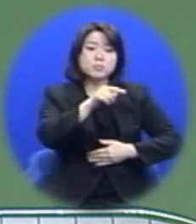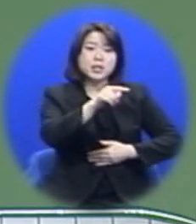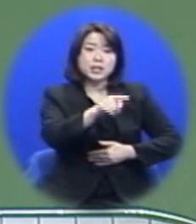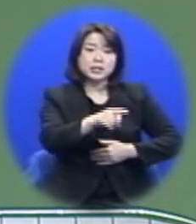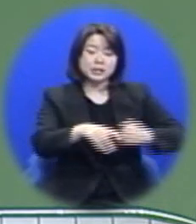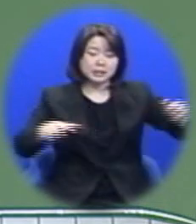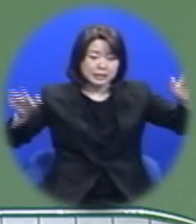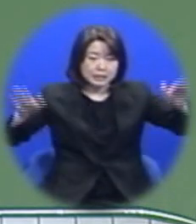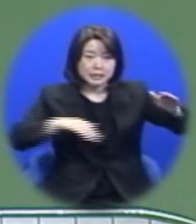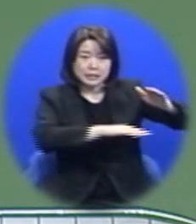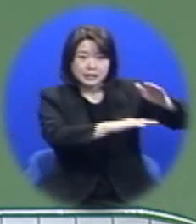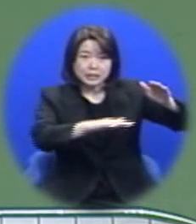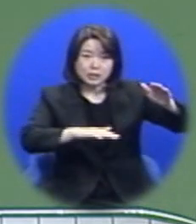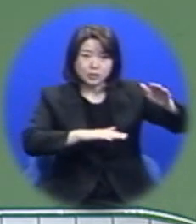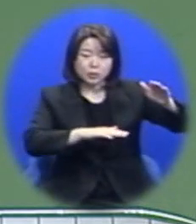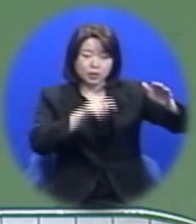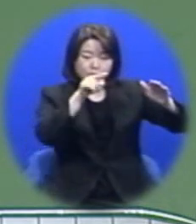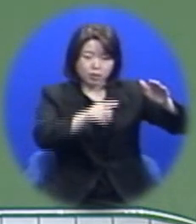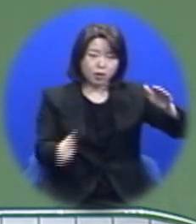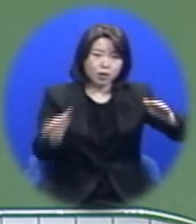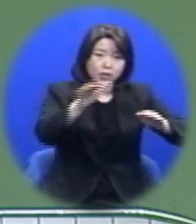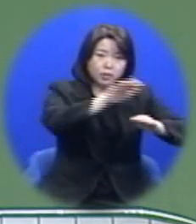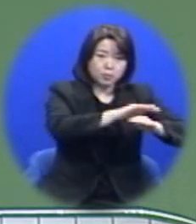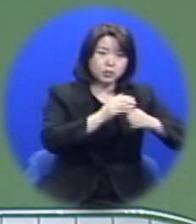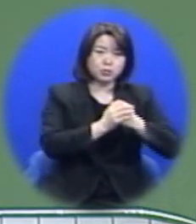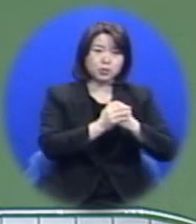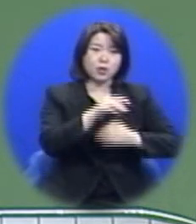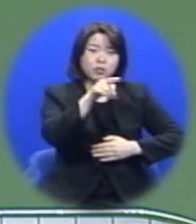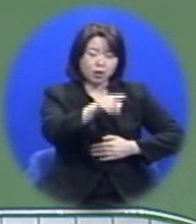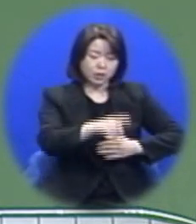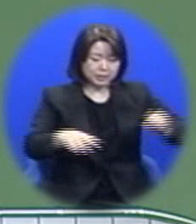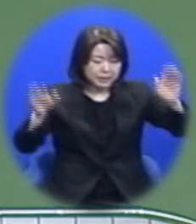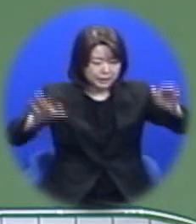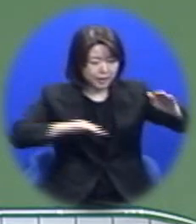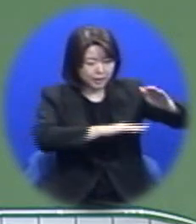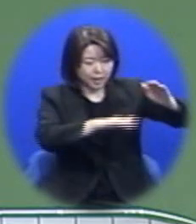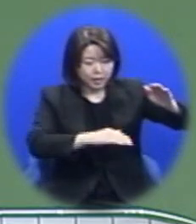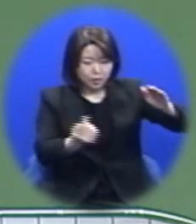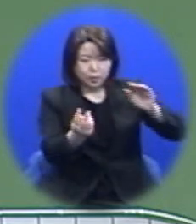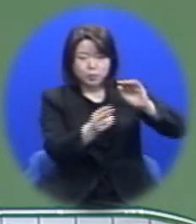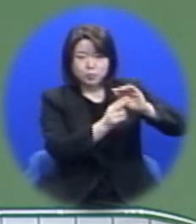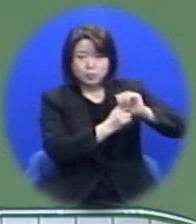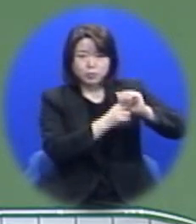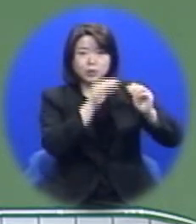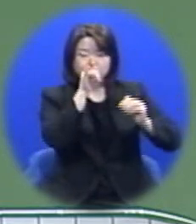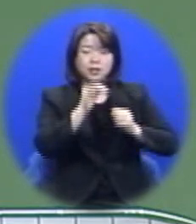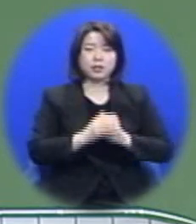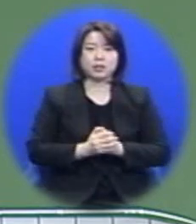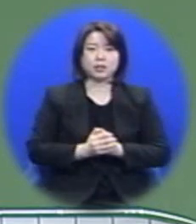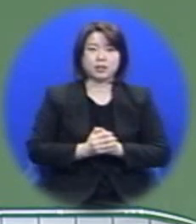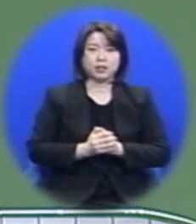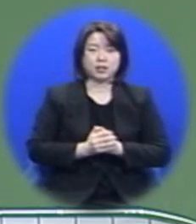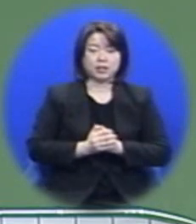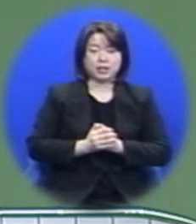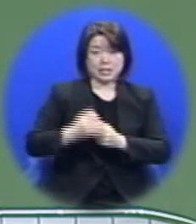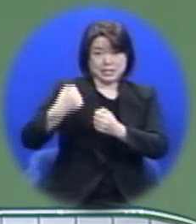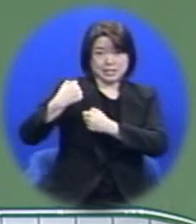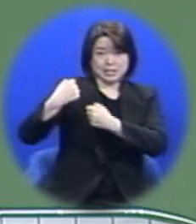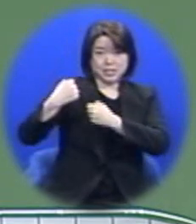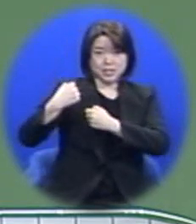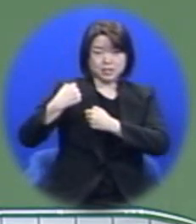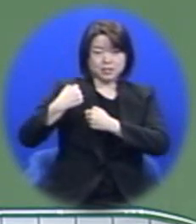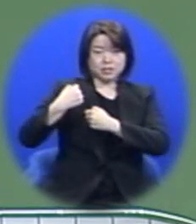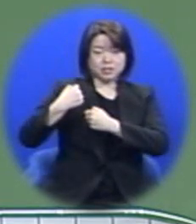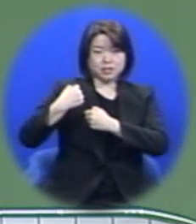너를 덮어주시고 너도 그의 날개 아래로 피할 것이니. 요새는 이